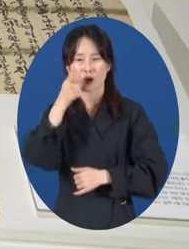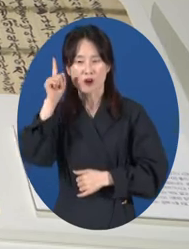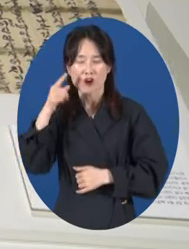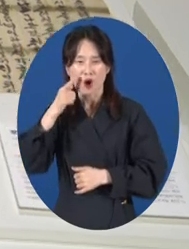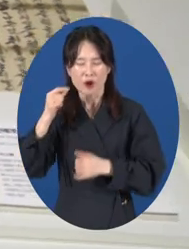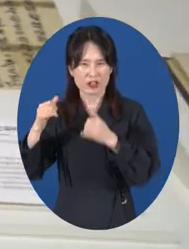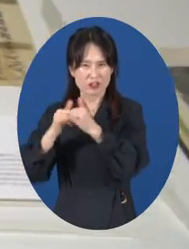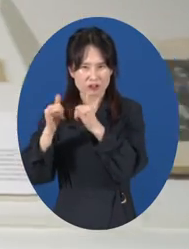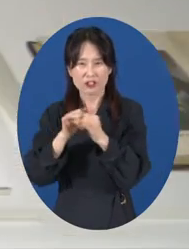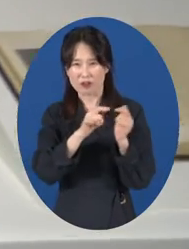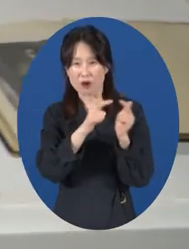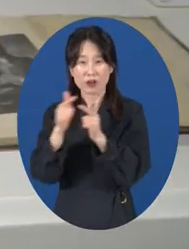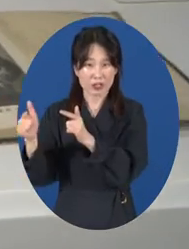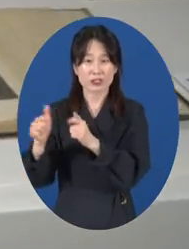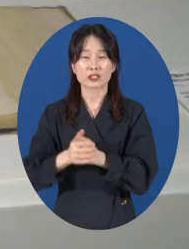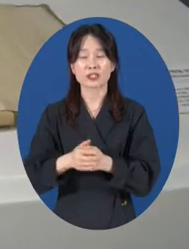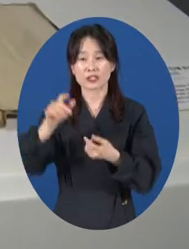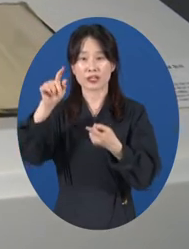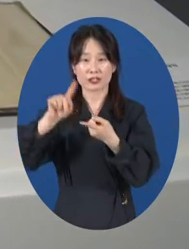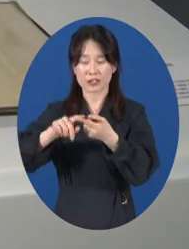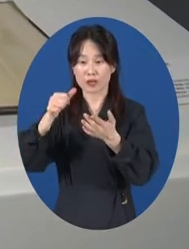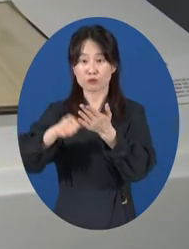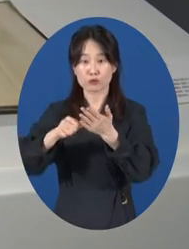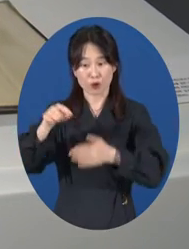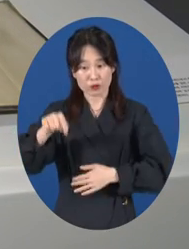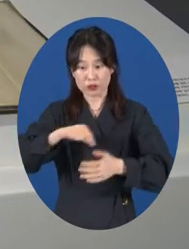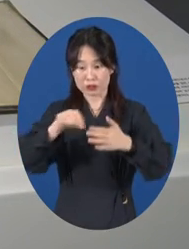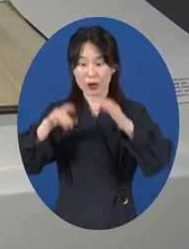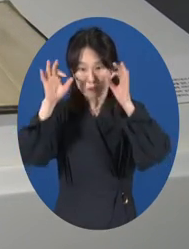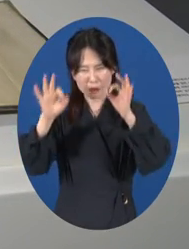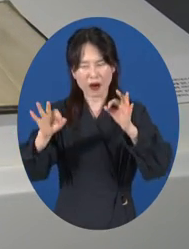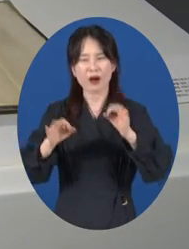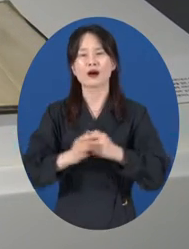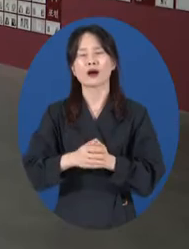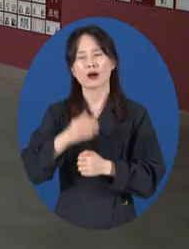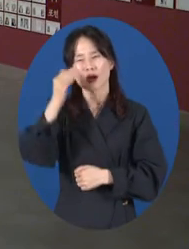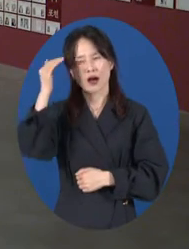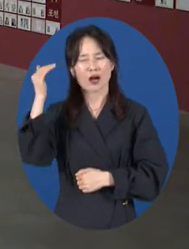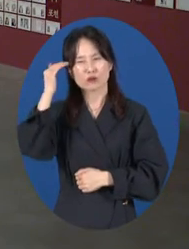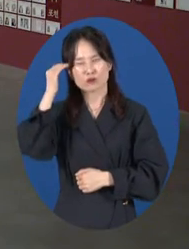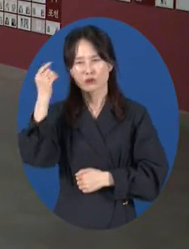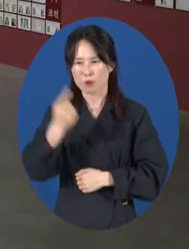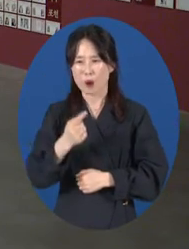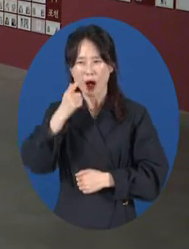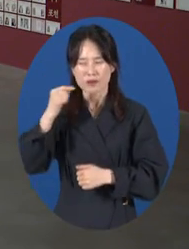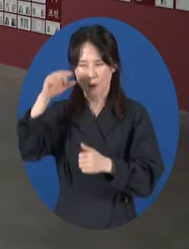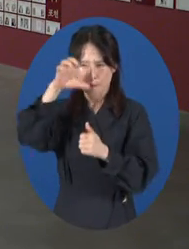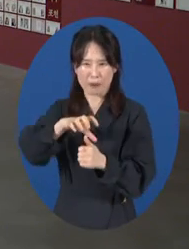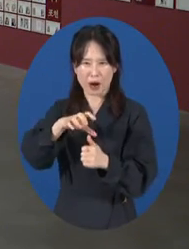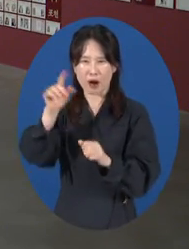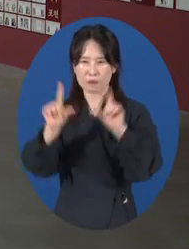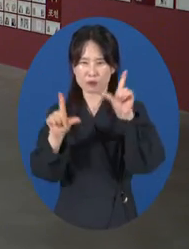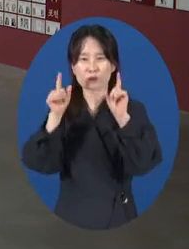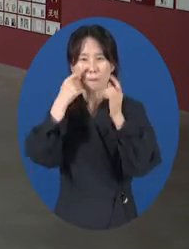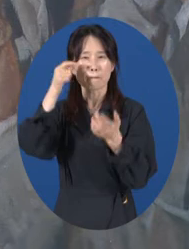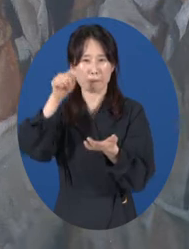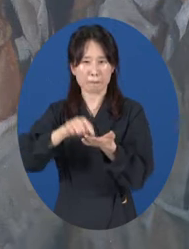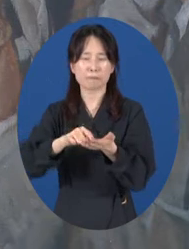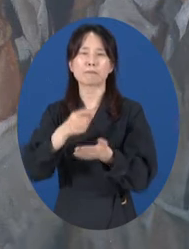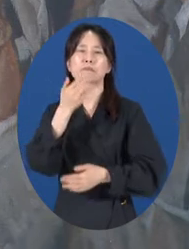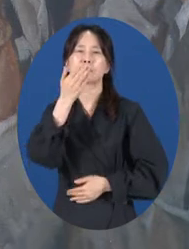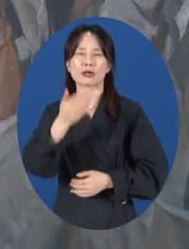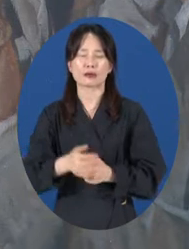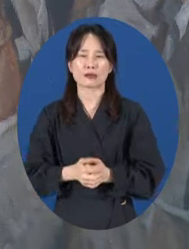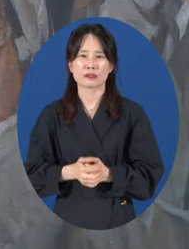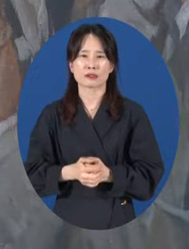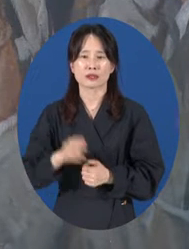정미의병 관련 유물 속엔 한말과 대한제국기에 펼쳐지는 일본 제국주의 국권 침탈의 모습이 담겼습니다.